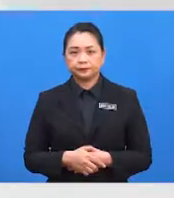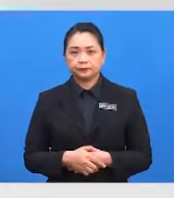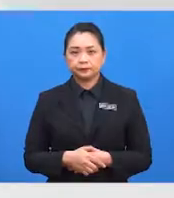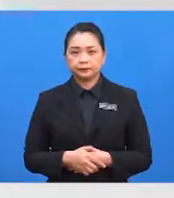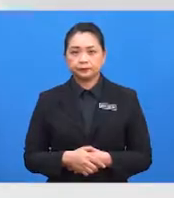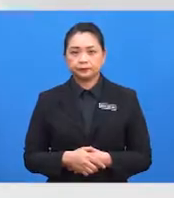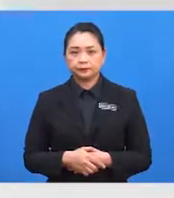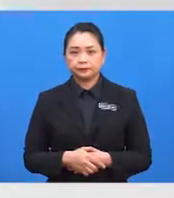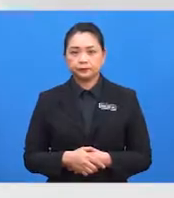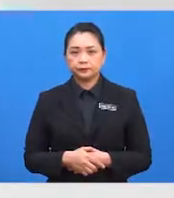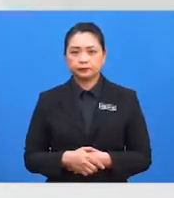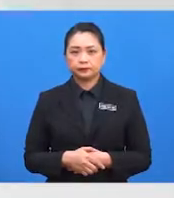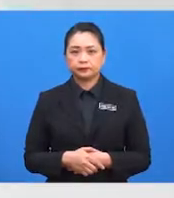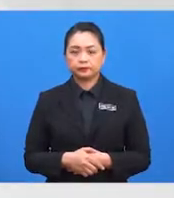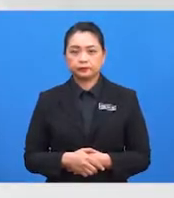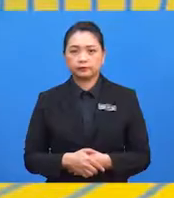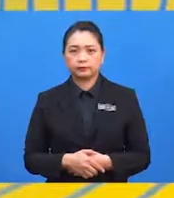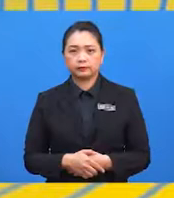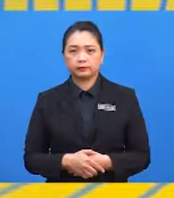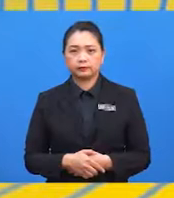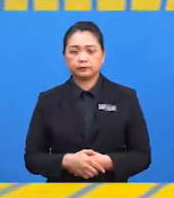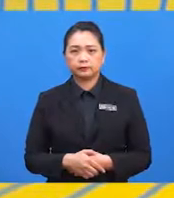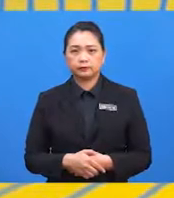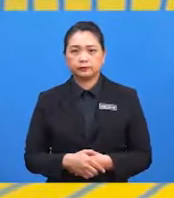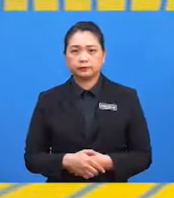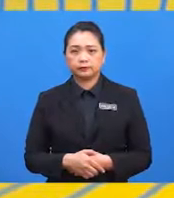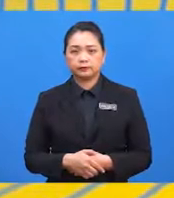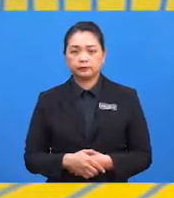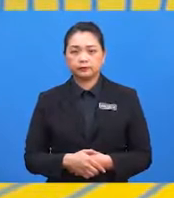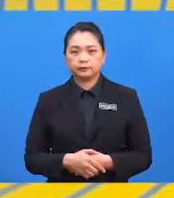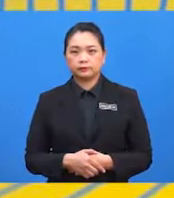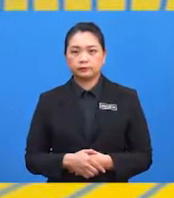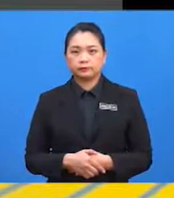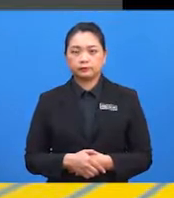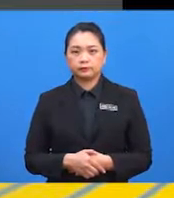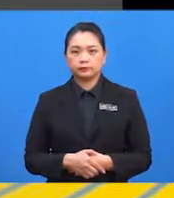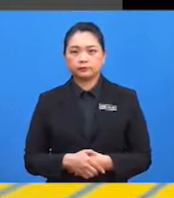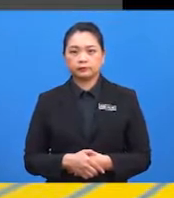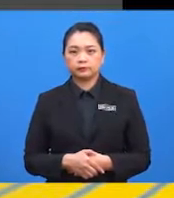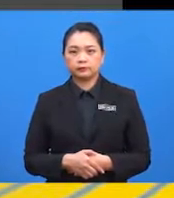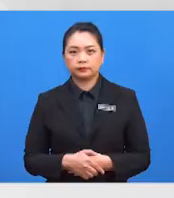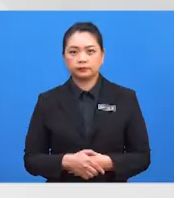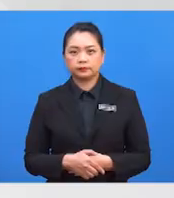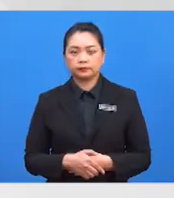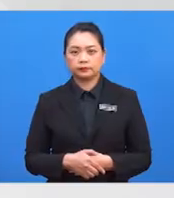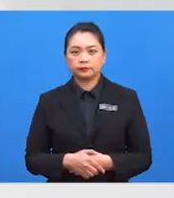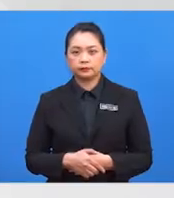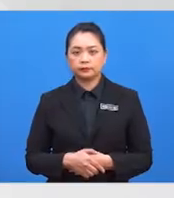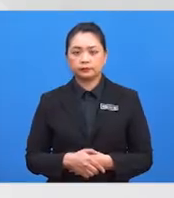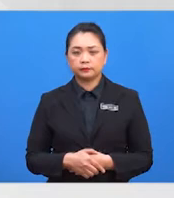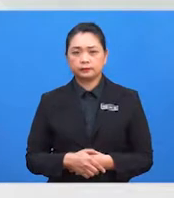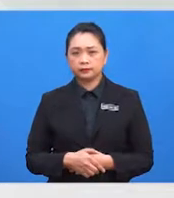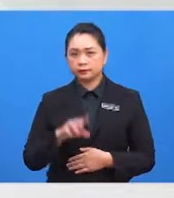pilih All Printer Marks. Pada ruangan Blink and Slug, klik Use Document and